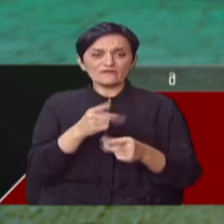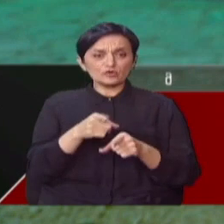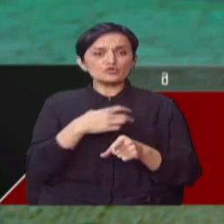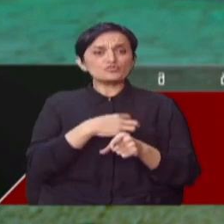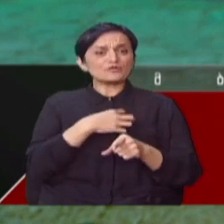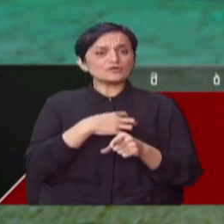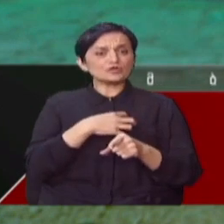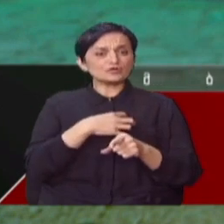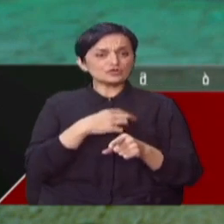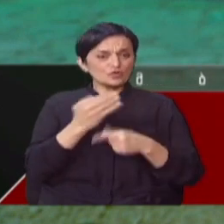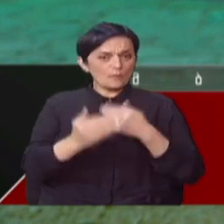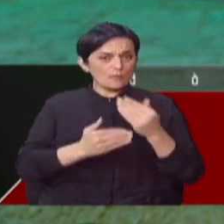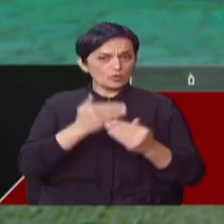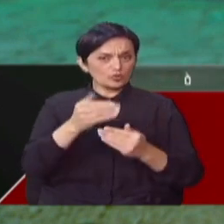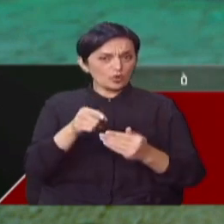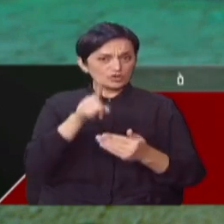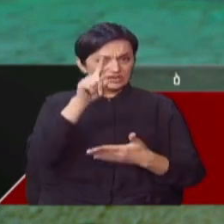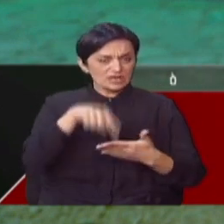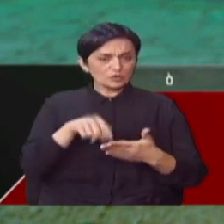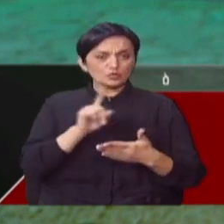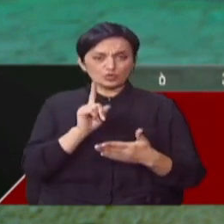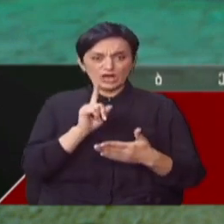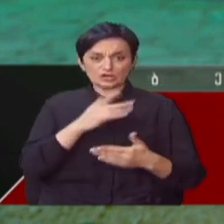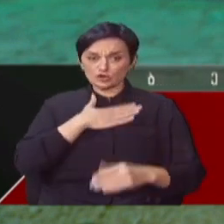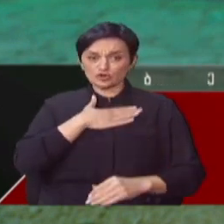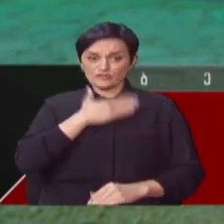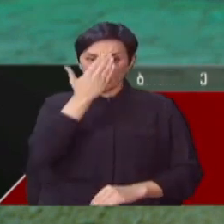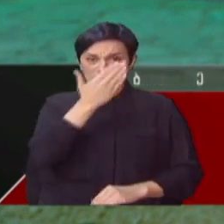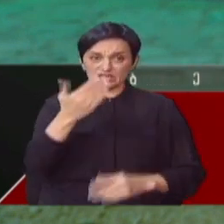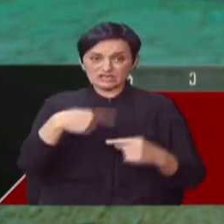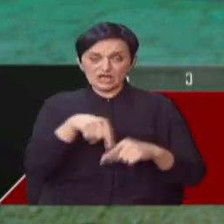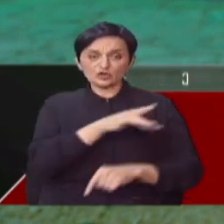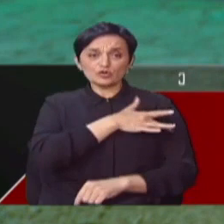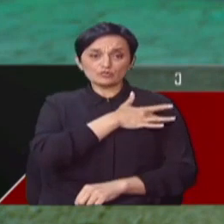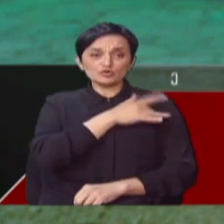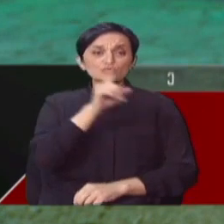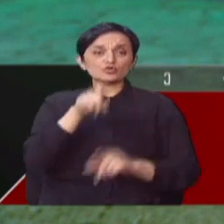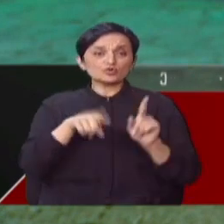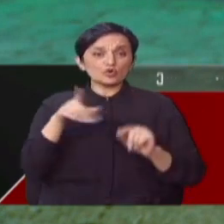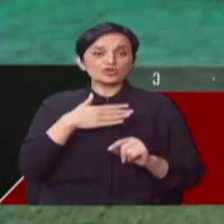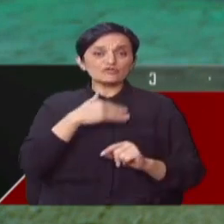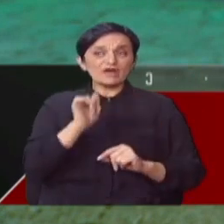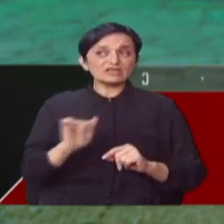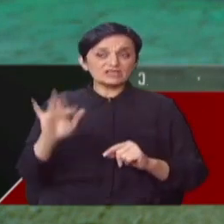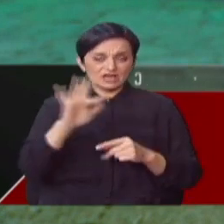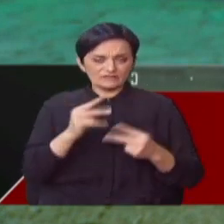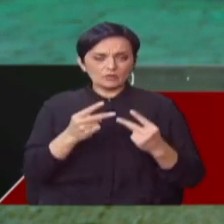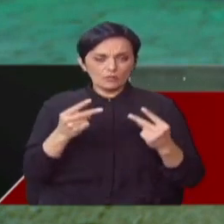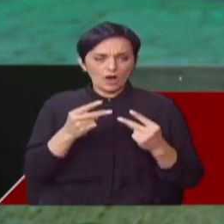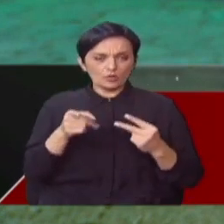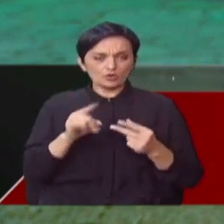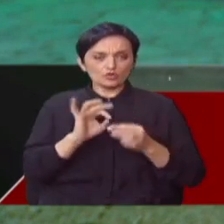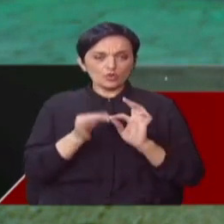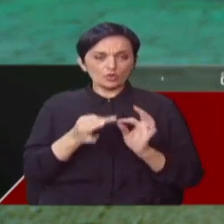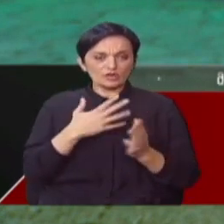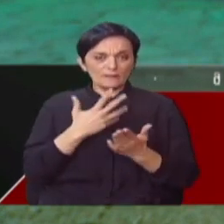მნიშვნელოვანი იყო იმ პროცესებისთვის და იმ სანდოობისთვის რასაც ჩვენი საზოგადოება იმსახურებს და ზოგადად ჩვენი დასავლელი პარტნიორებიც ამ